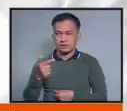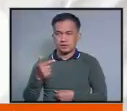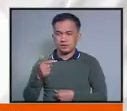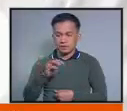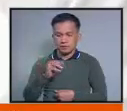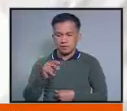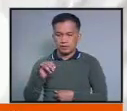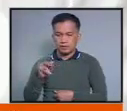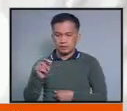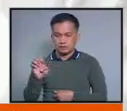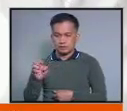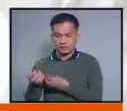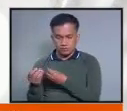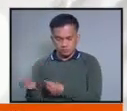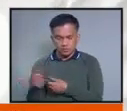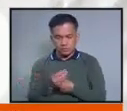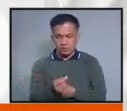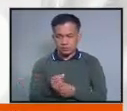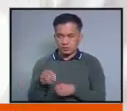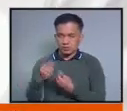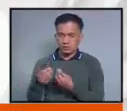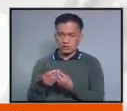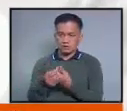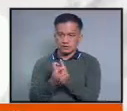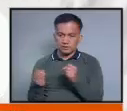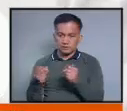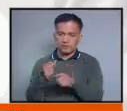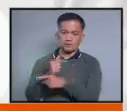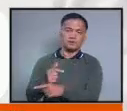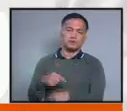measures to be able to address yung or provide the safeguards that this